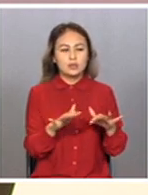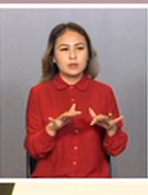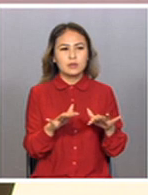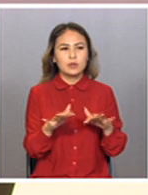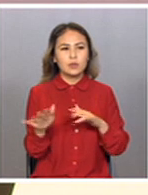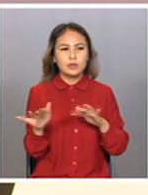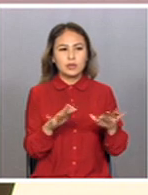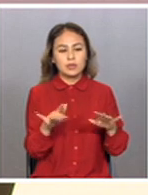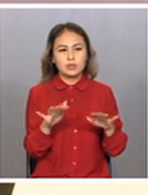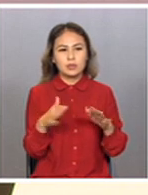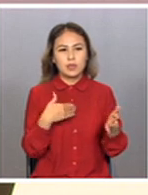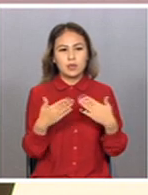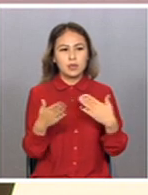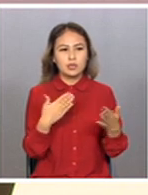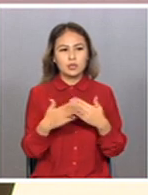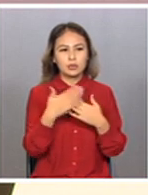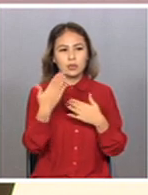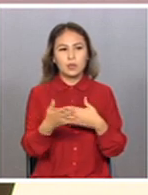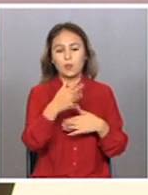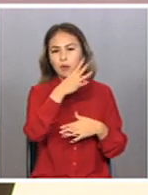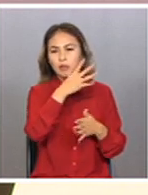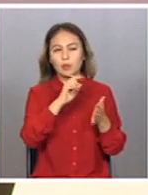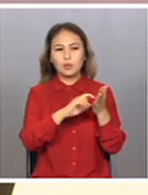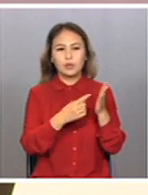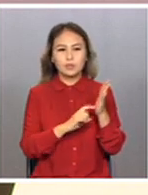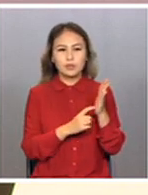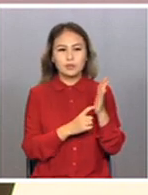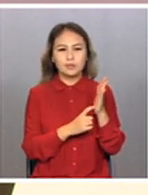үшін арақашықтықты уақытқа бөлеміз.